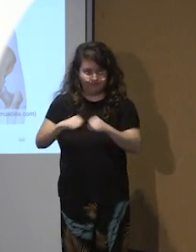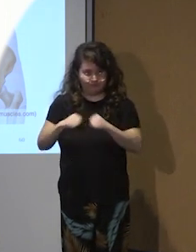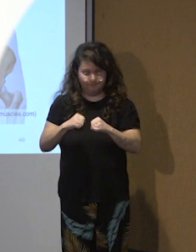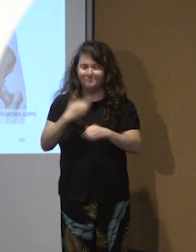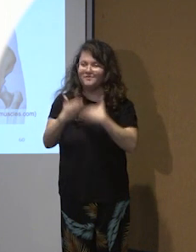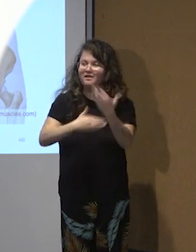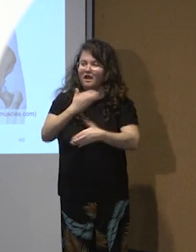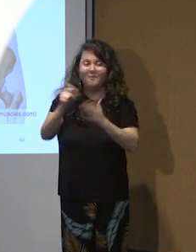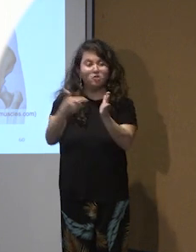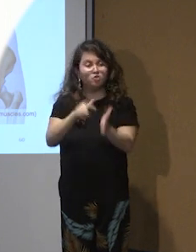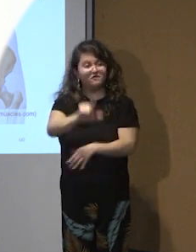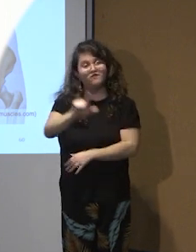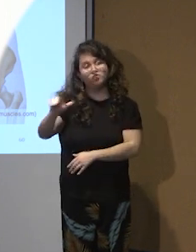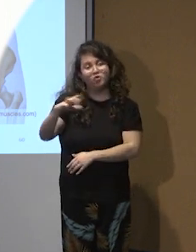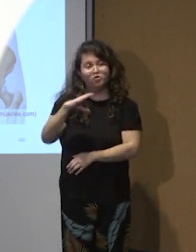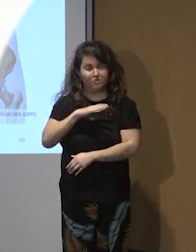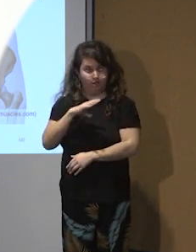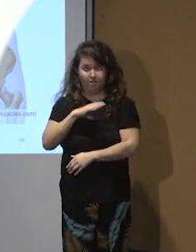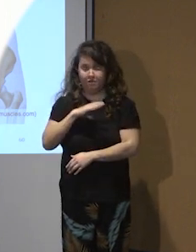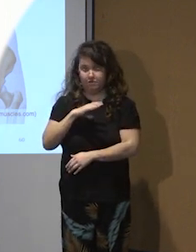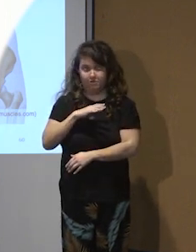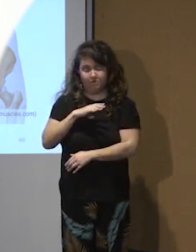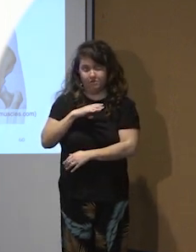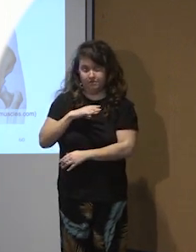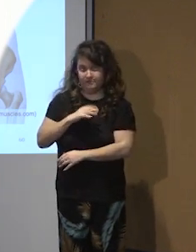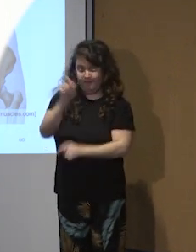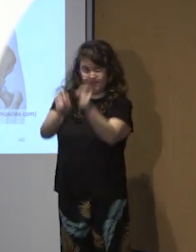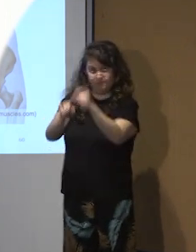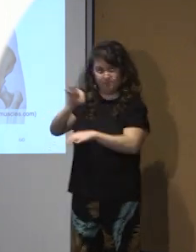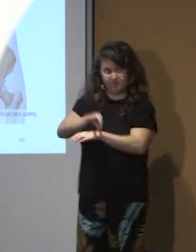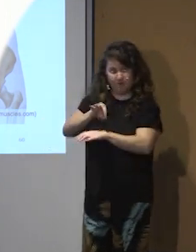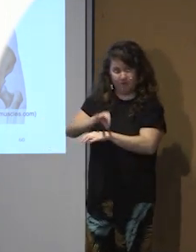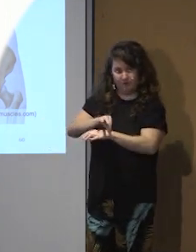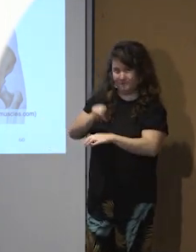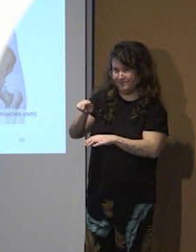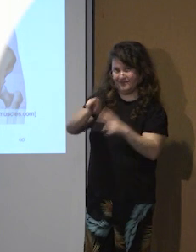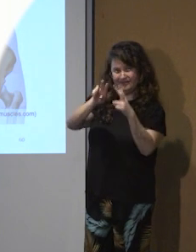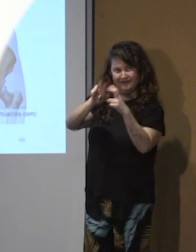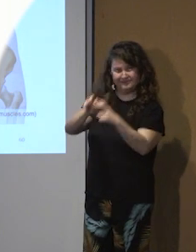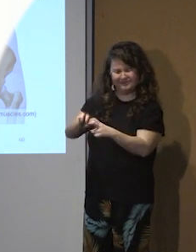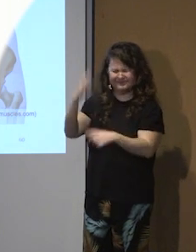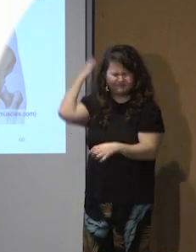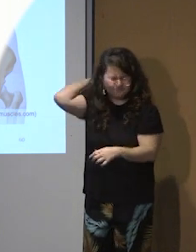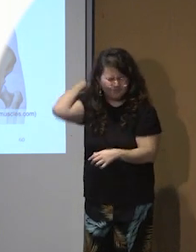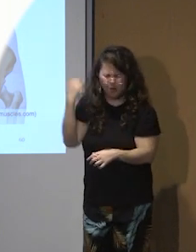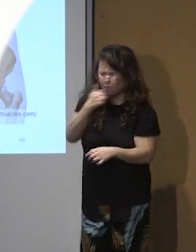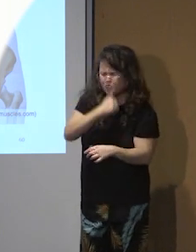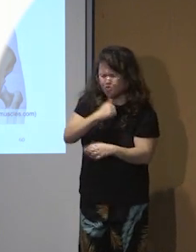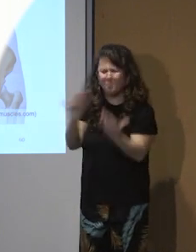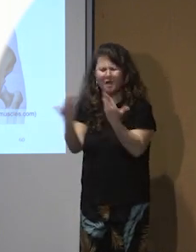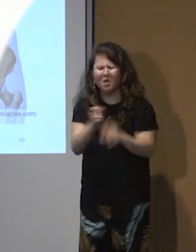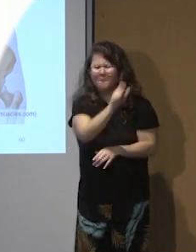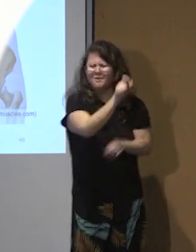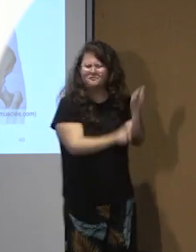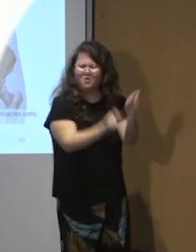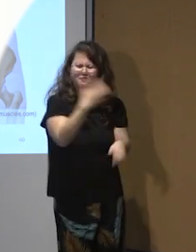analyse justement chez les patients qui avaient mal au dos et ceux qui n'avaient pas mal au dos. Et